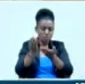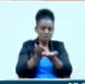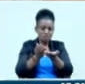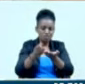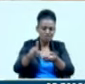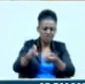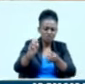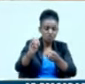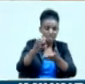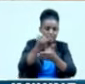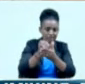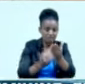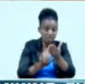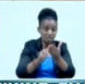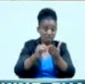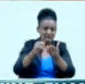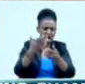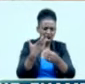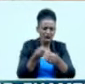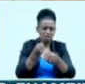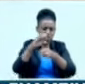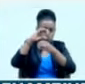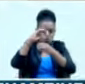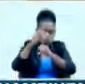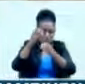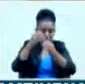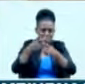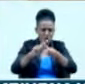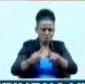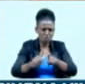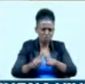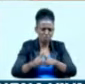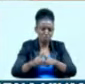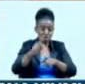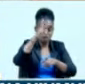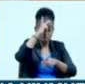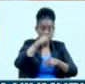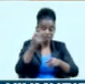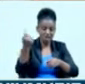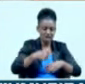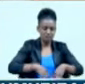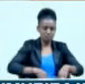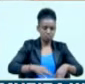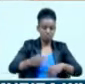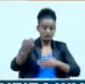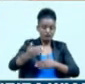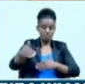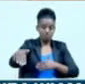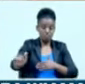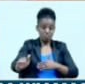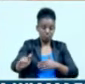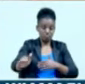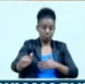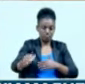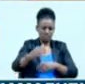agakoko gatera Rwanda bwa sida, dufite laboratwari ipima ibizame nk'ababyeyi baje kubyara babyarire hafi yabo,